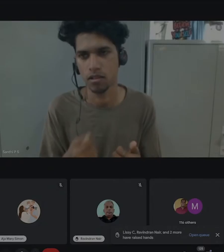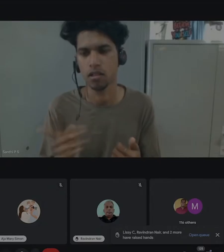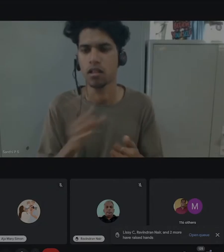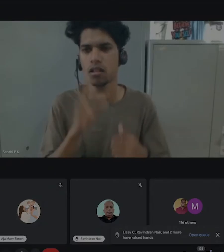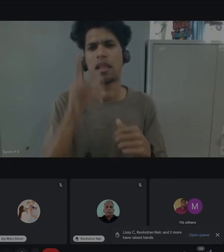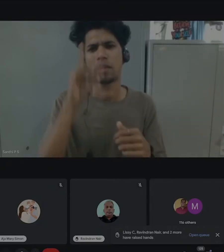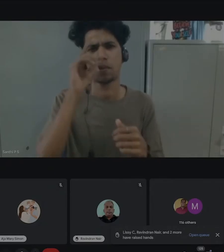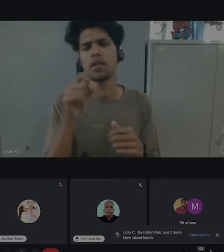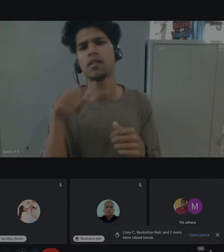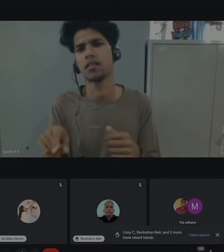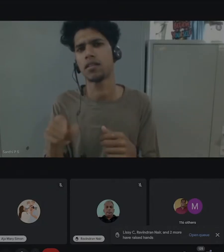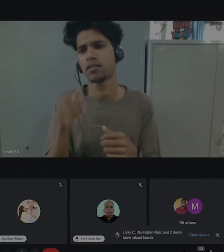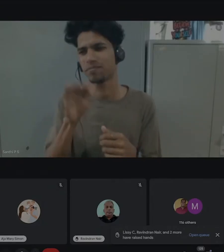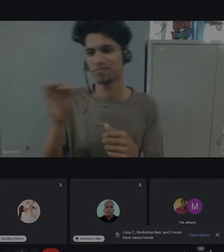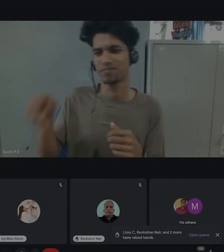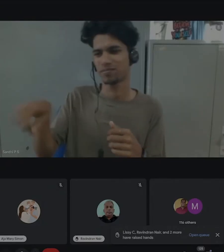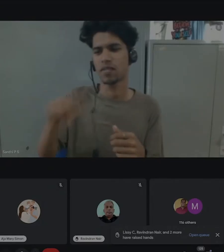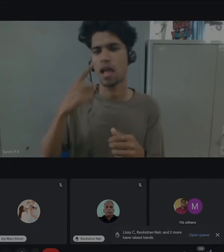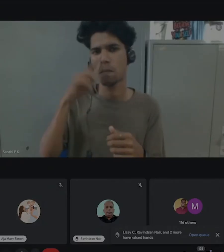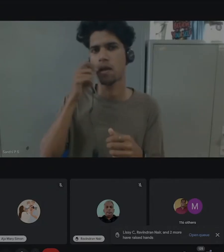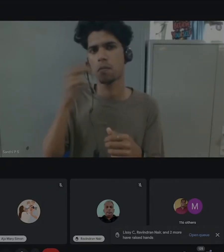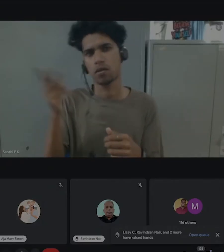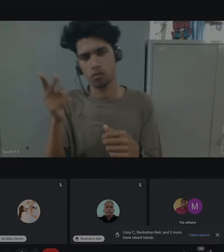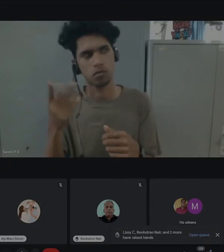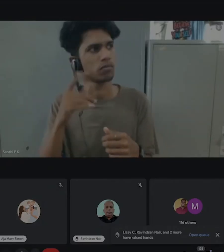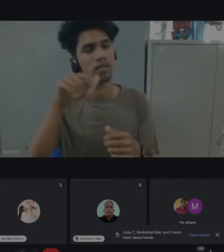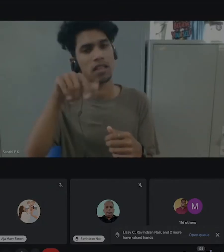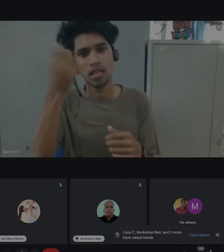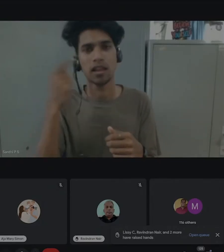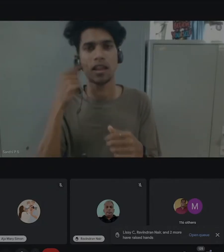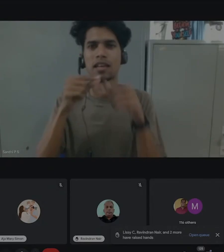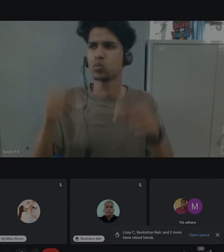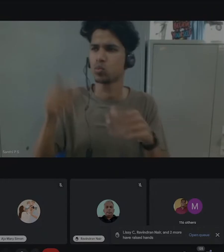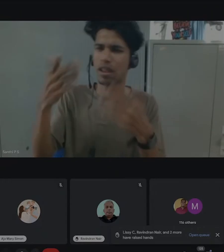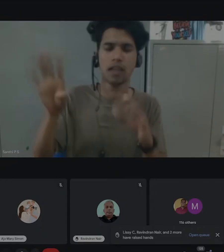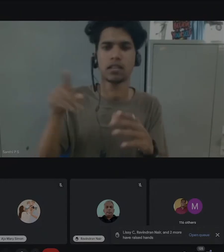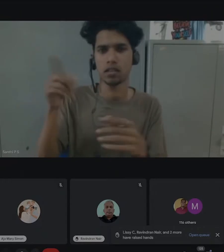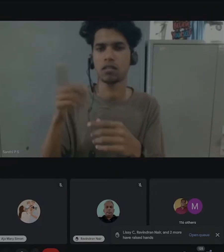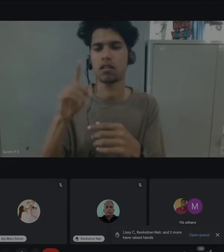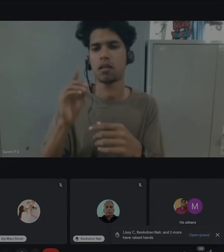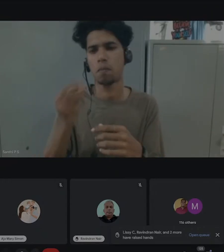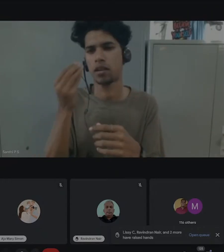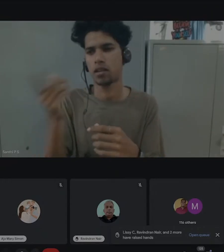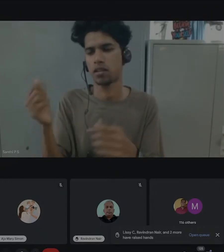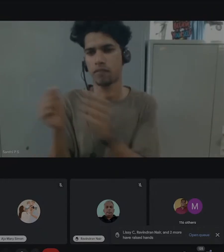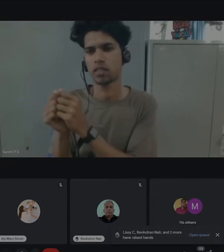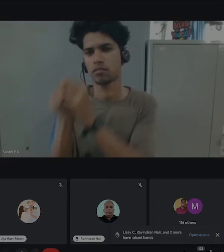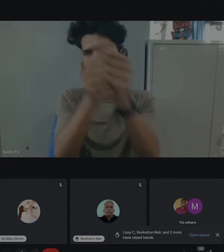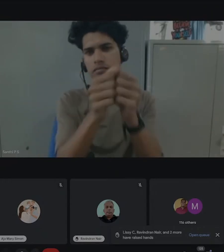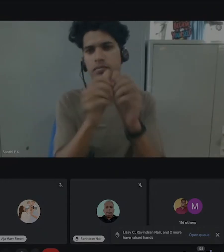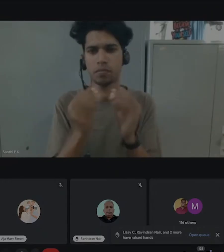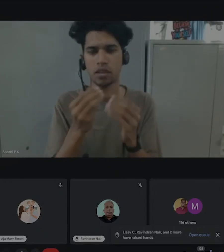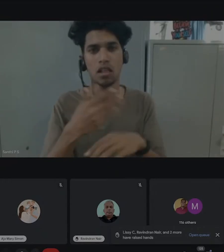മാതാപിതാക്കളോട് നിഷുമായോ അല്ലെങ്കിൽ അതുപോലുള്ള മറ്റേതെങ്കിലും ഒരു സ്ഥാപനവുമായോ ഉടനെ ബന്ധപ്പെടാൻ പറയുക. ഒട്ടും വൈകരുത് എന്ന്